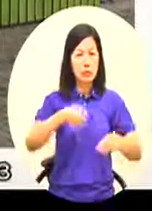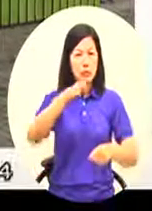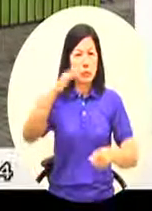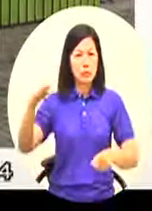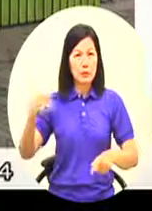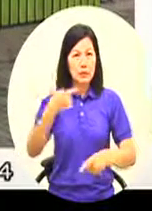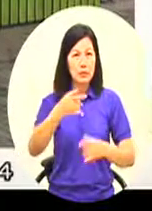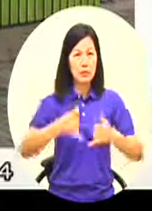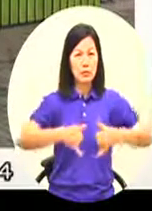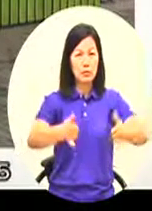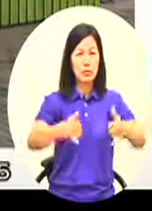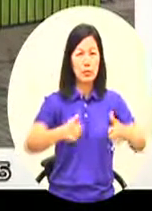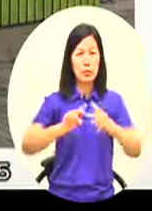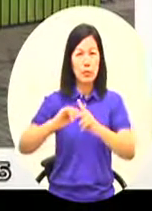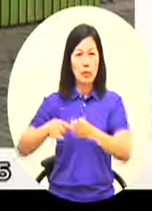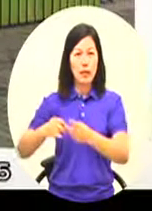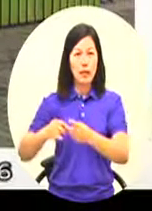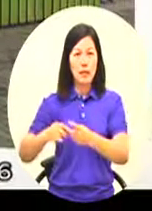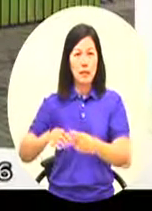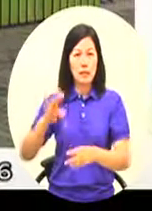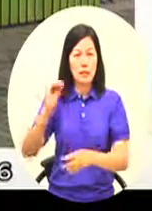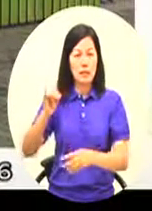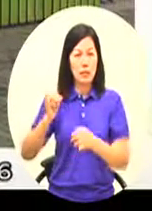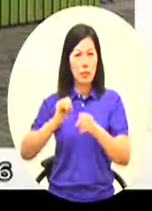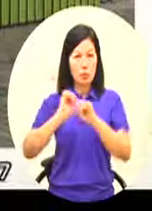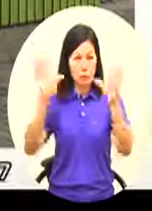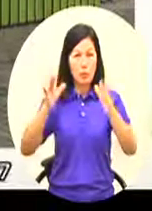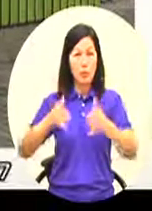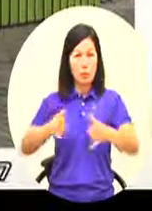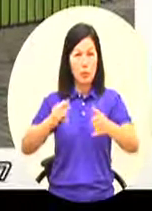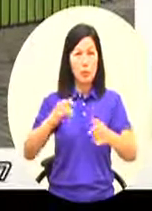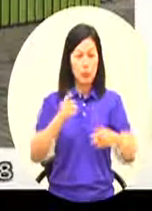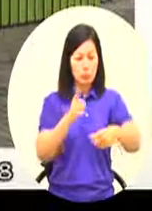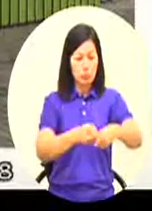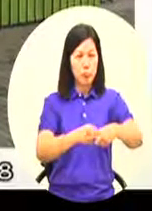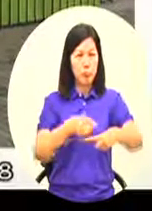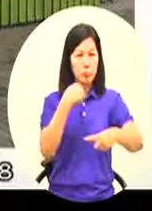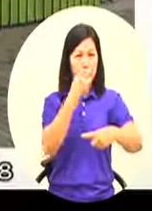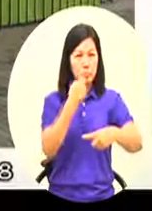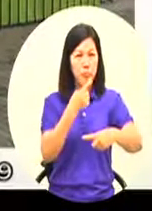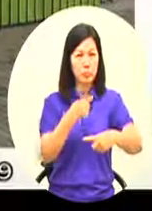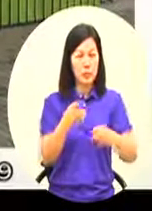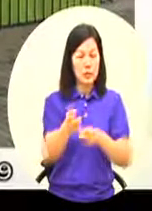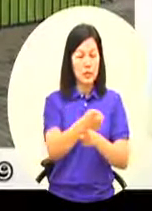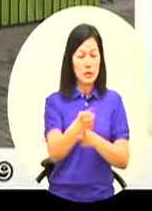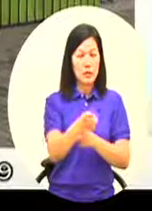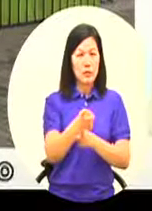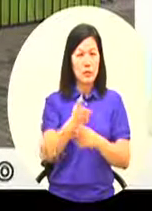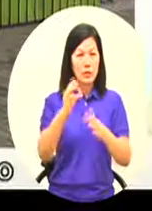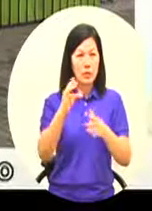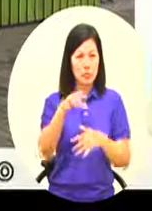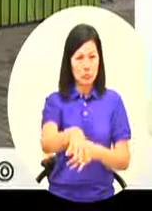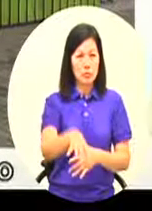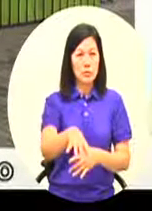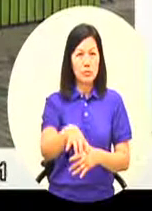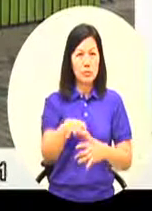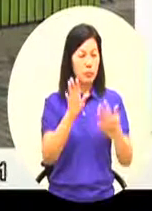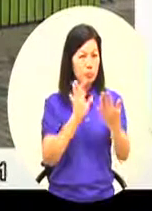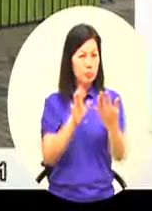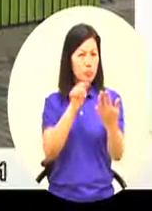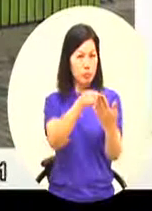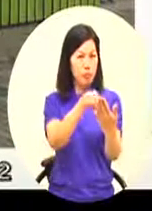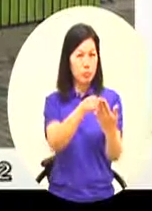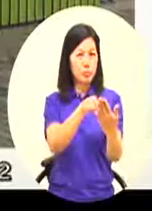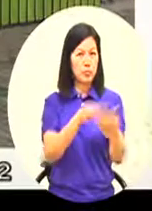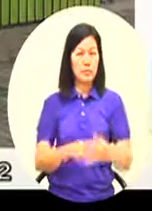路跟千光路路口，在我们消防局古山分队的对面。陈局长，你